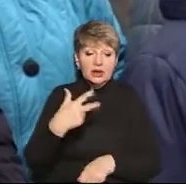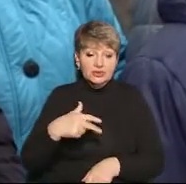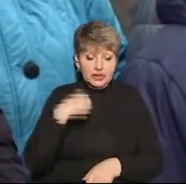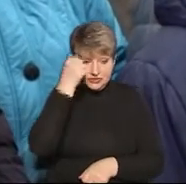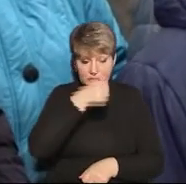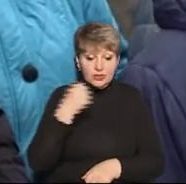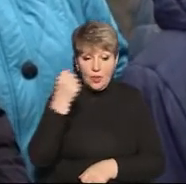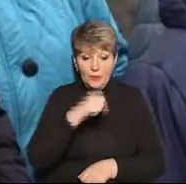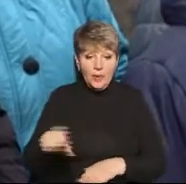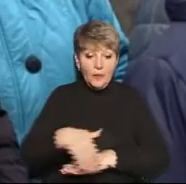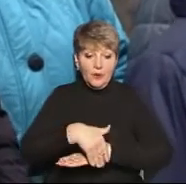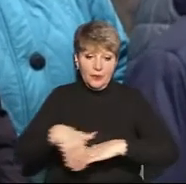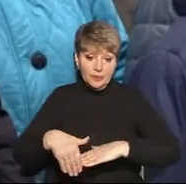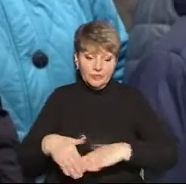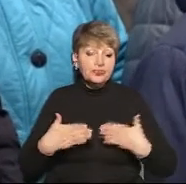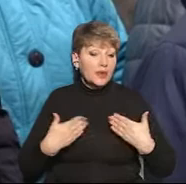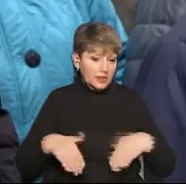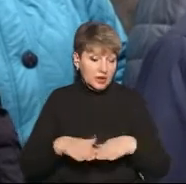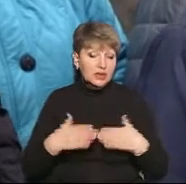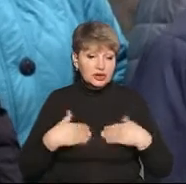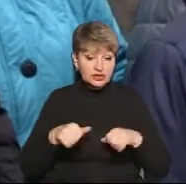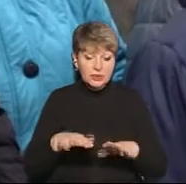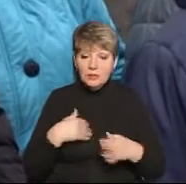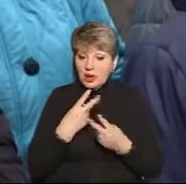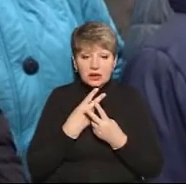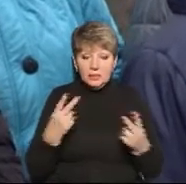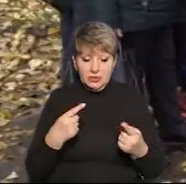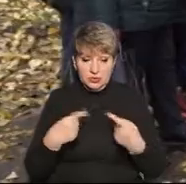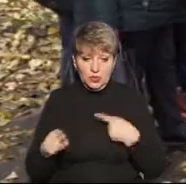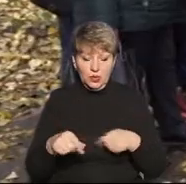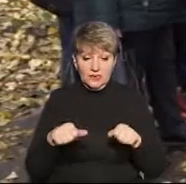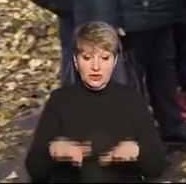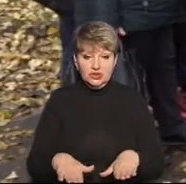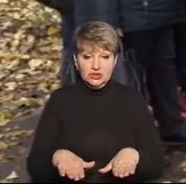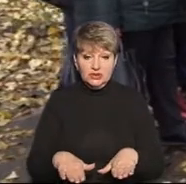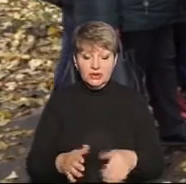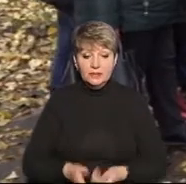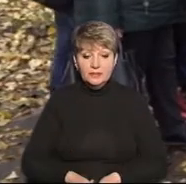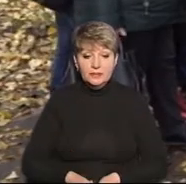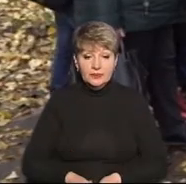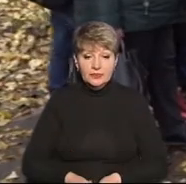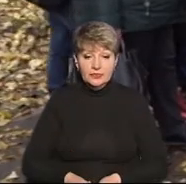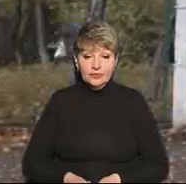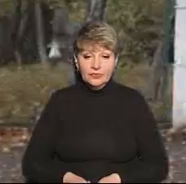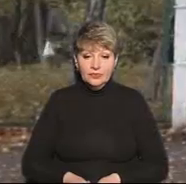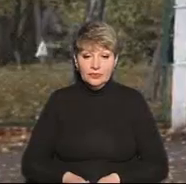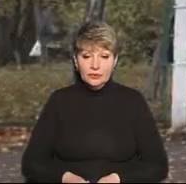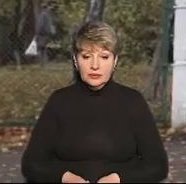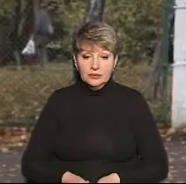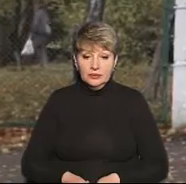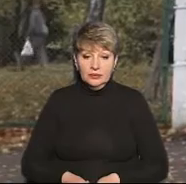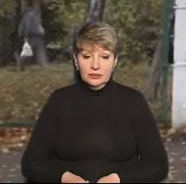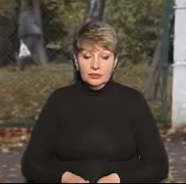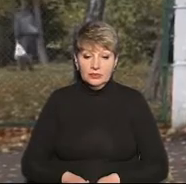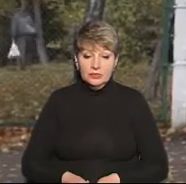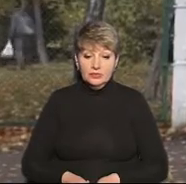років перемоги. Таке наше рішення, бо не бачимо другого рішення. Наталія Старинець, Максим Шевченко. Новини на